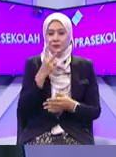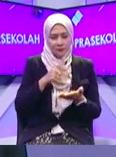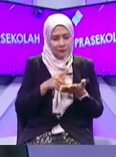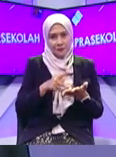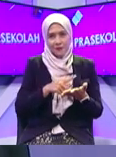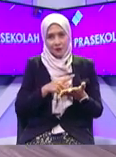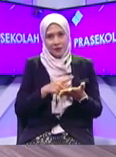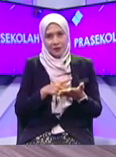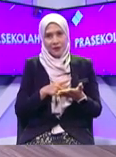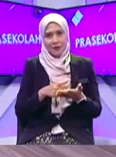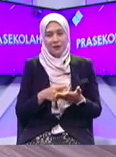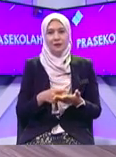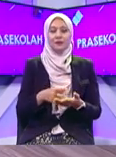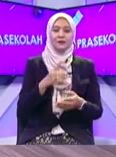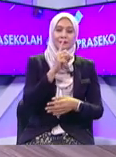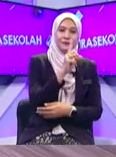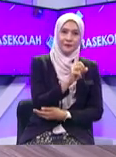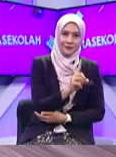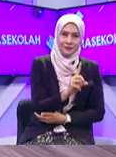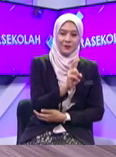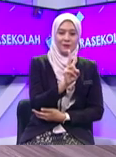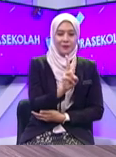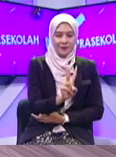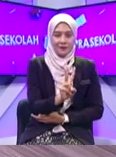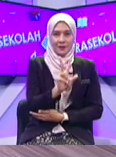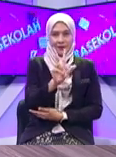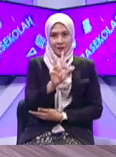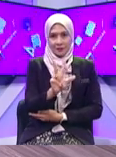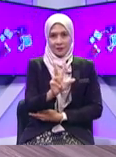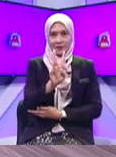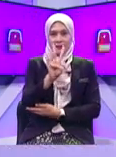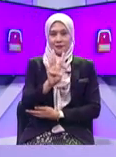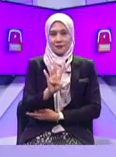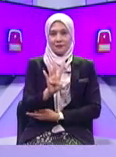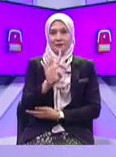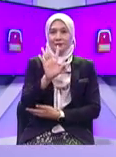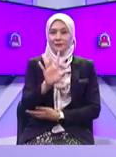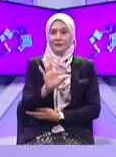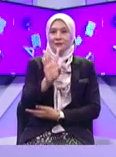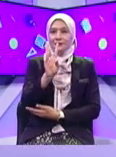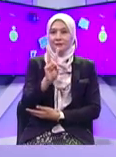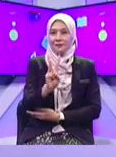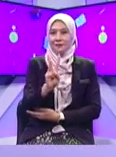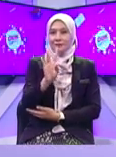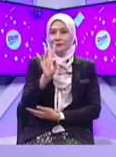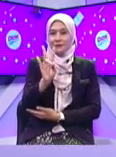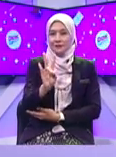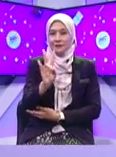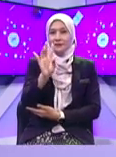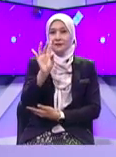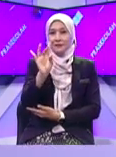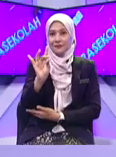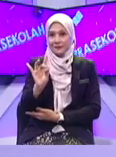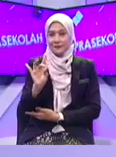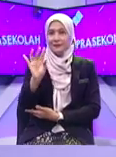kawan-kawan 1 2 3 4 5 6 7